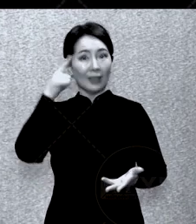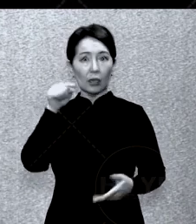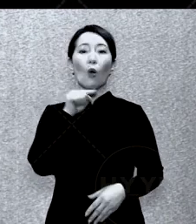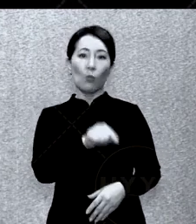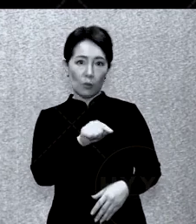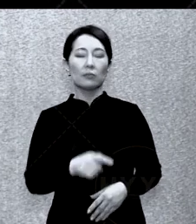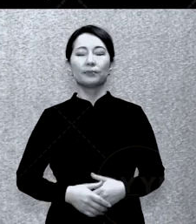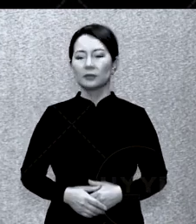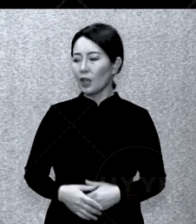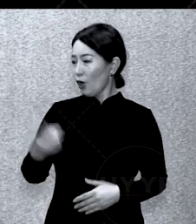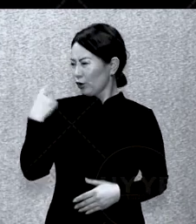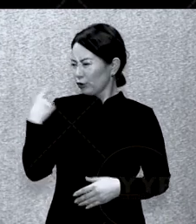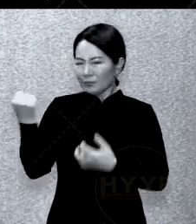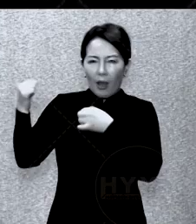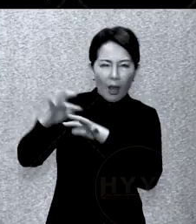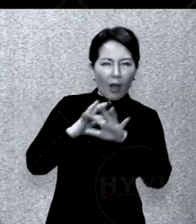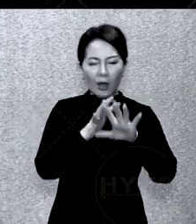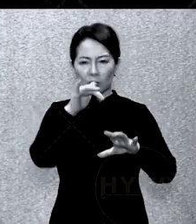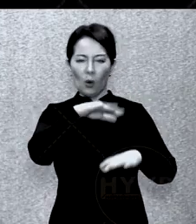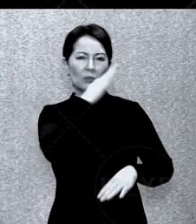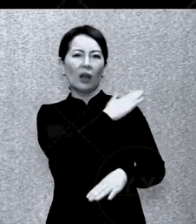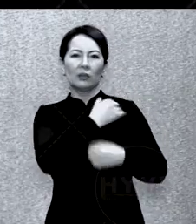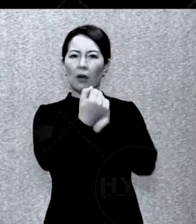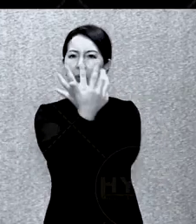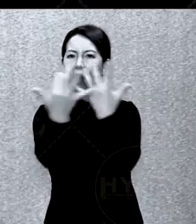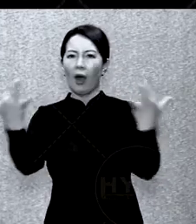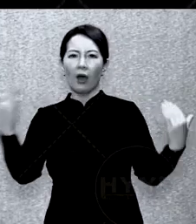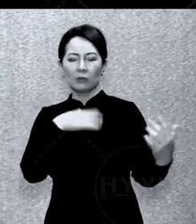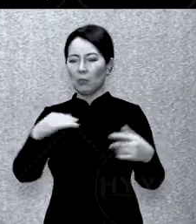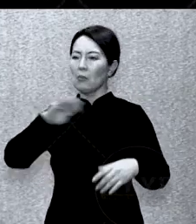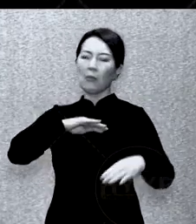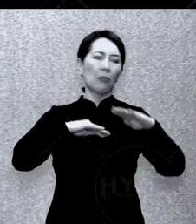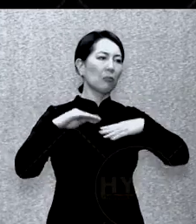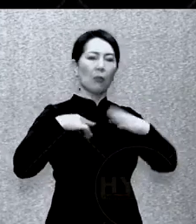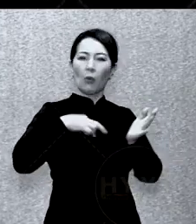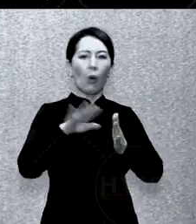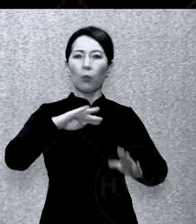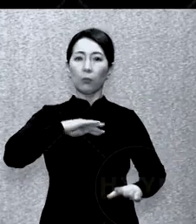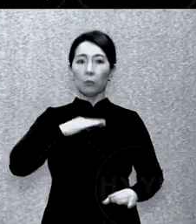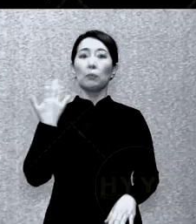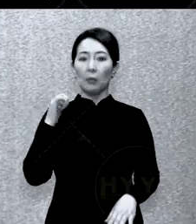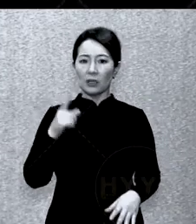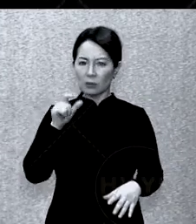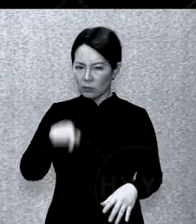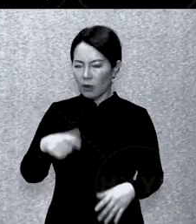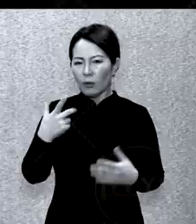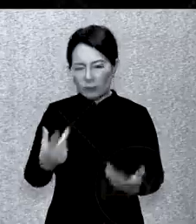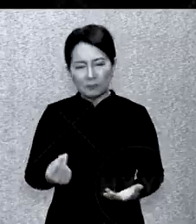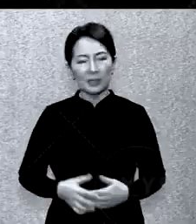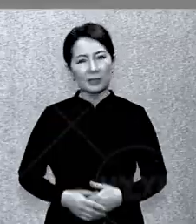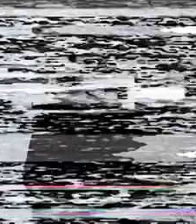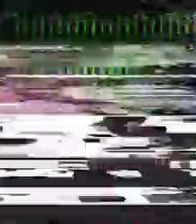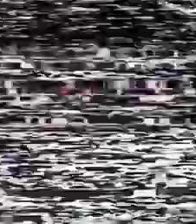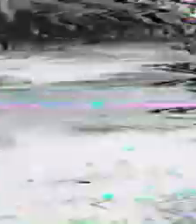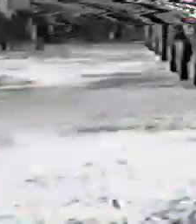санаачлал байсан юм аа. Өчигд нь лаашаа орж ирэх гэж хэлсэн үү? Энд тэнцвэр цагдаа нар галцсан явуулахгүй. Үнэхээр болж байгаа